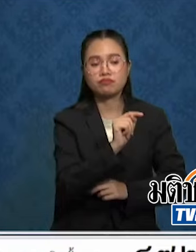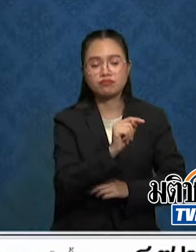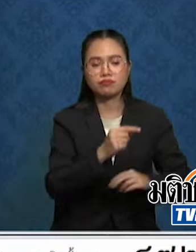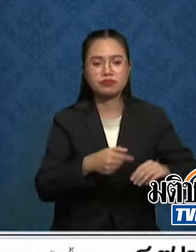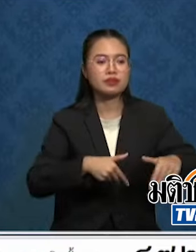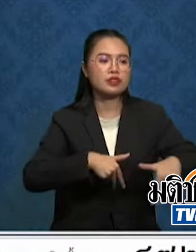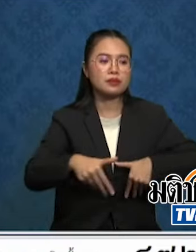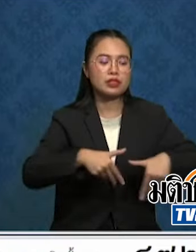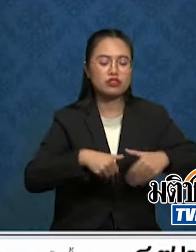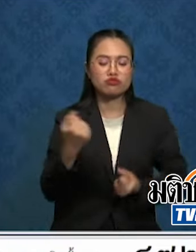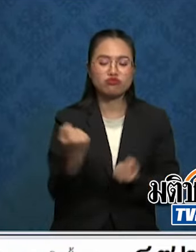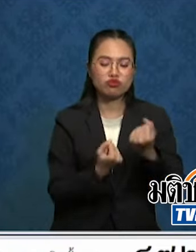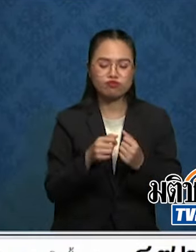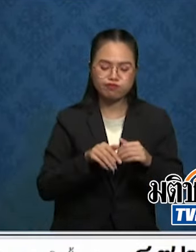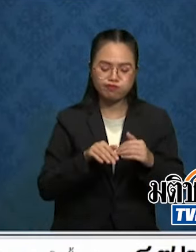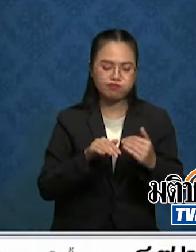ชนใช้สัญจรตลอดเวลา